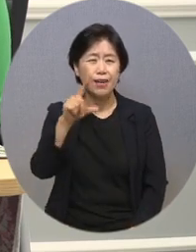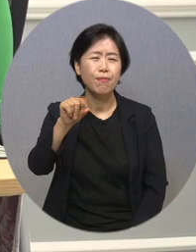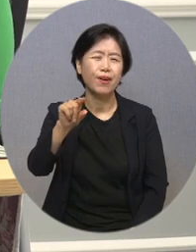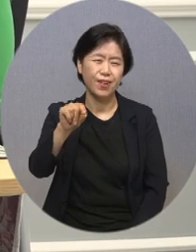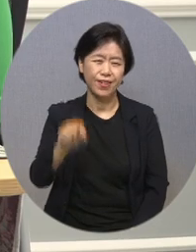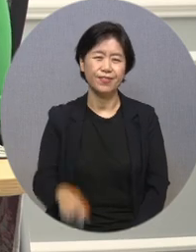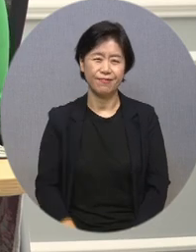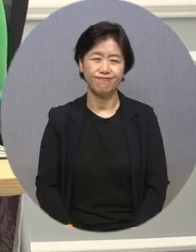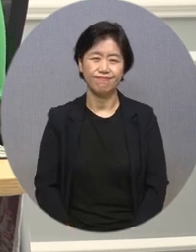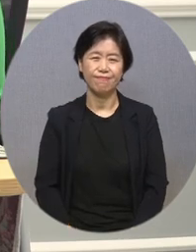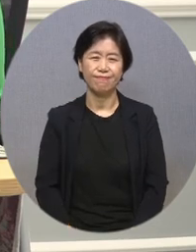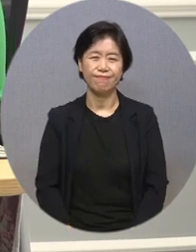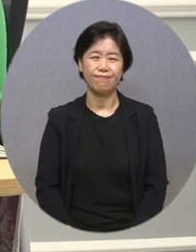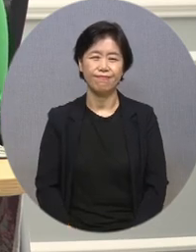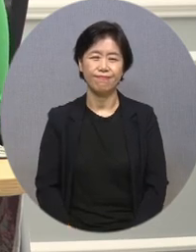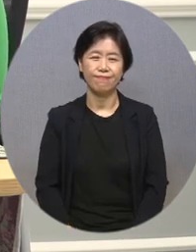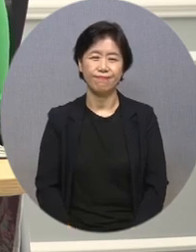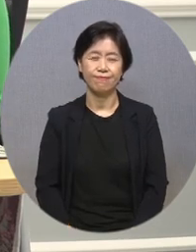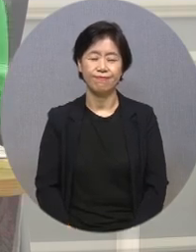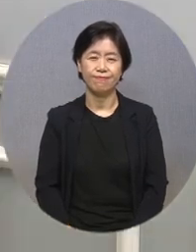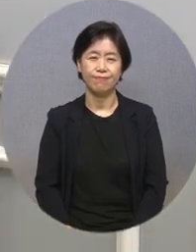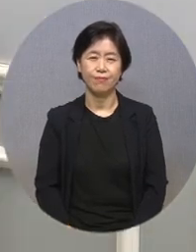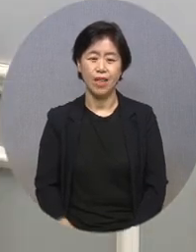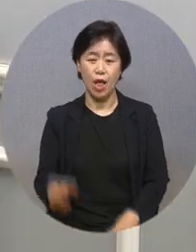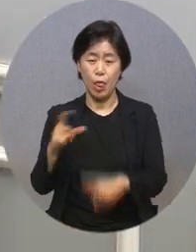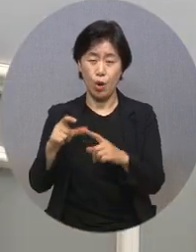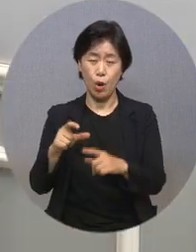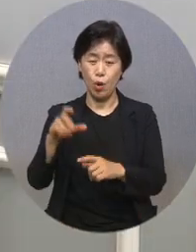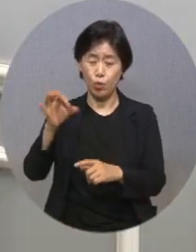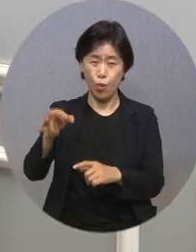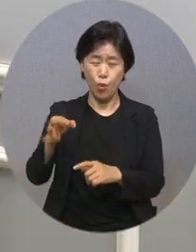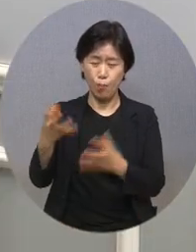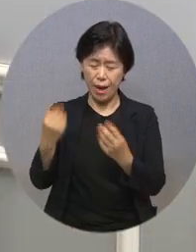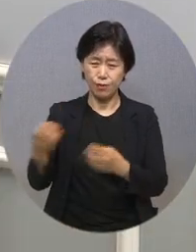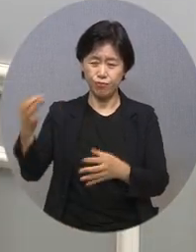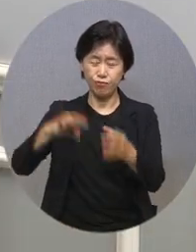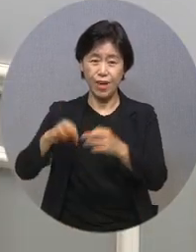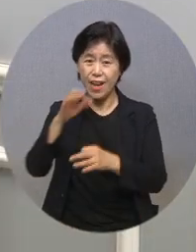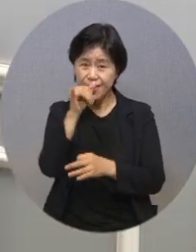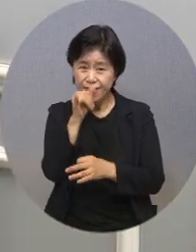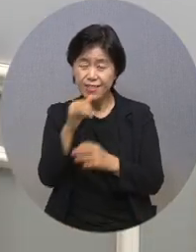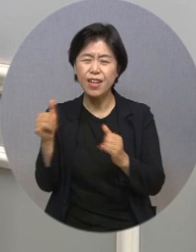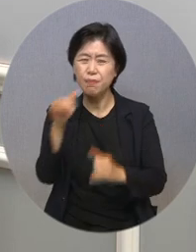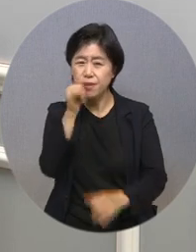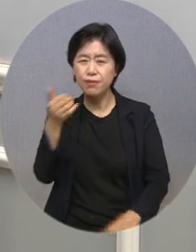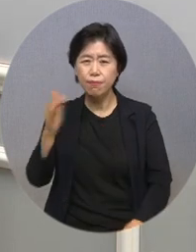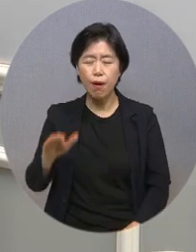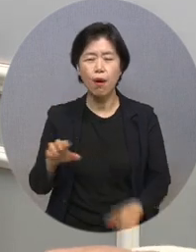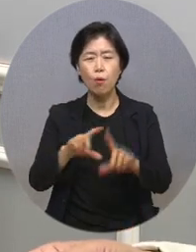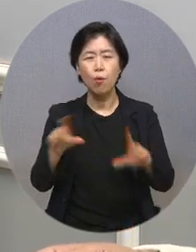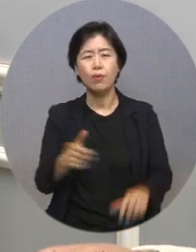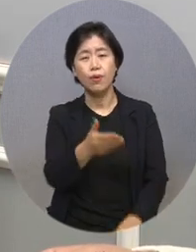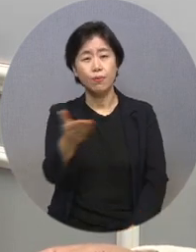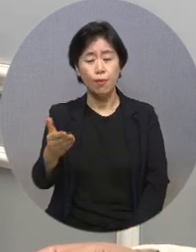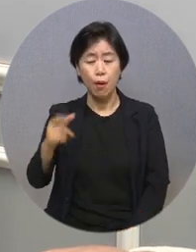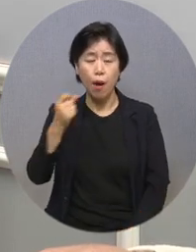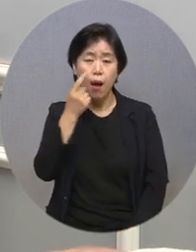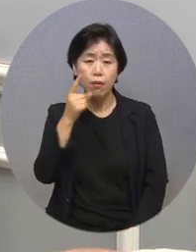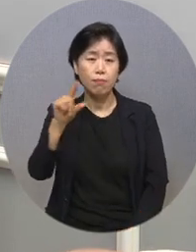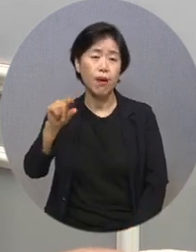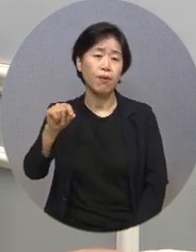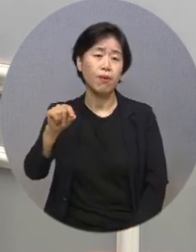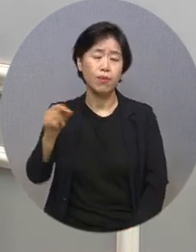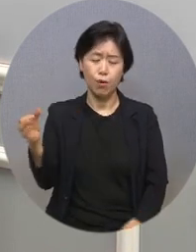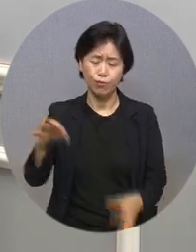네. 뭐 많이 하시는 분들은 많이 하시고요. 저희는 네. 월 10,000원씩 이렇게 후원을 해서 그